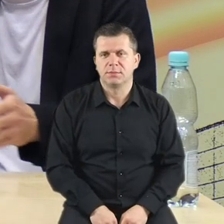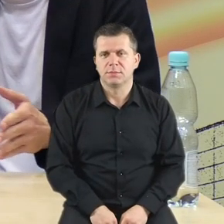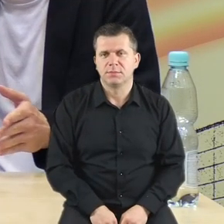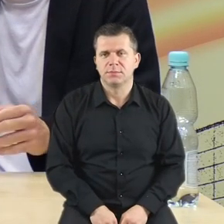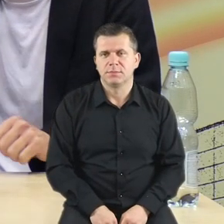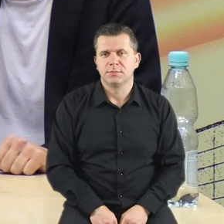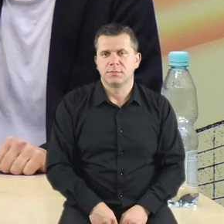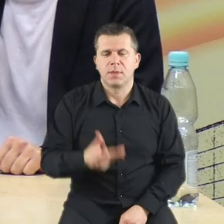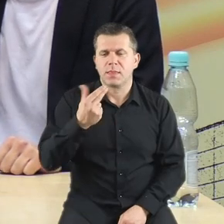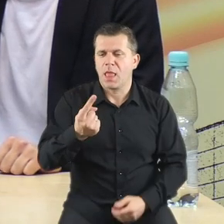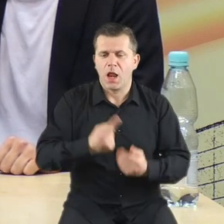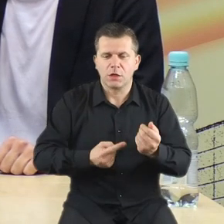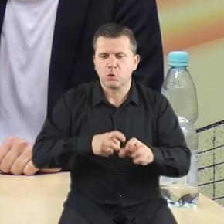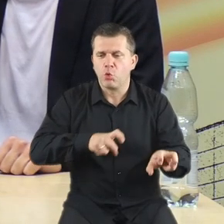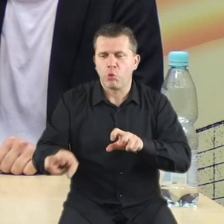ruchy wojsk,